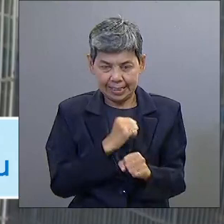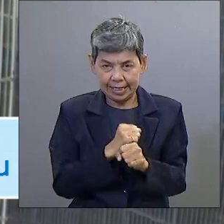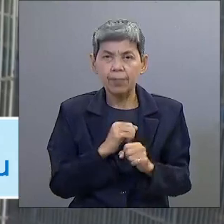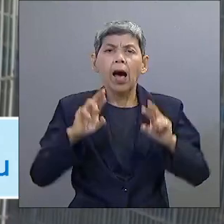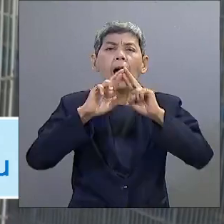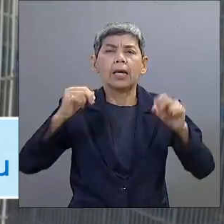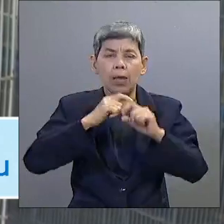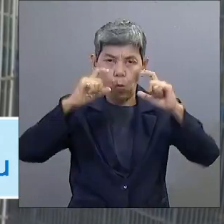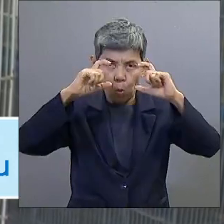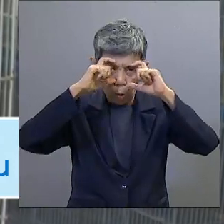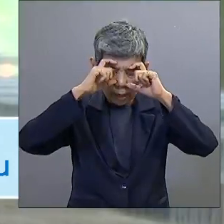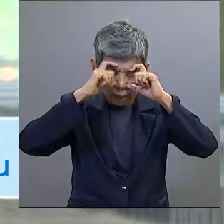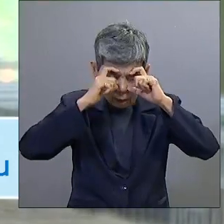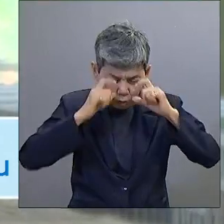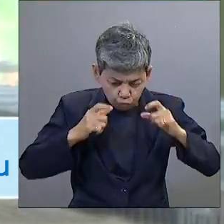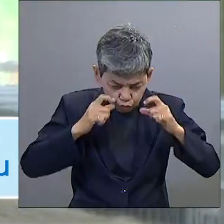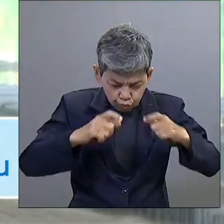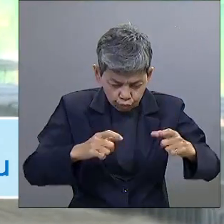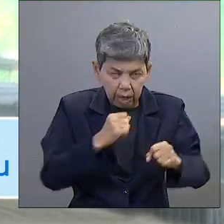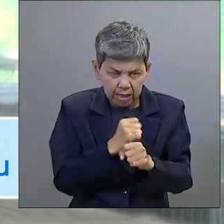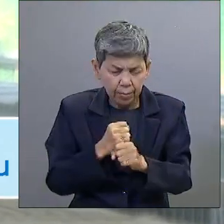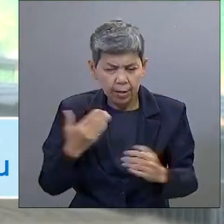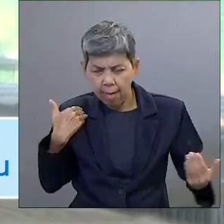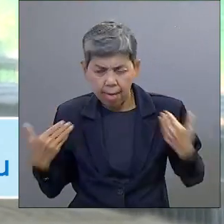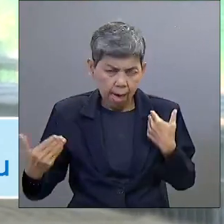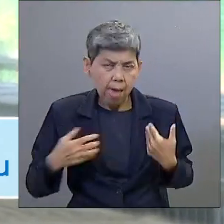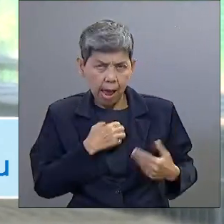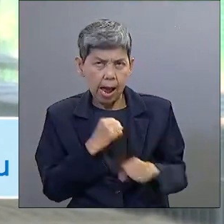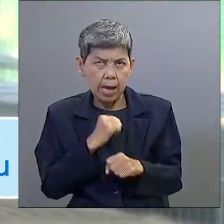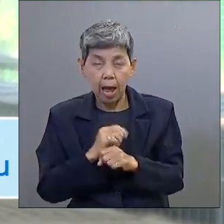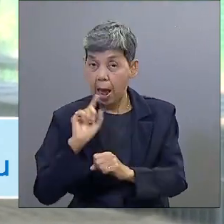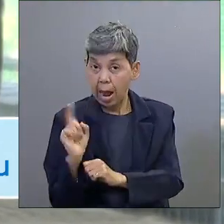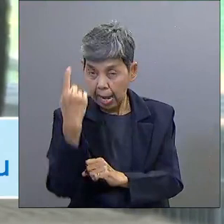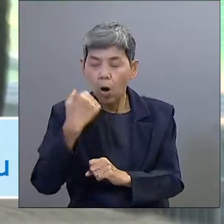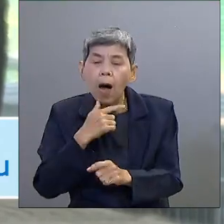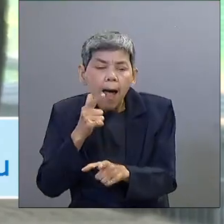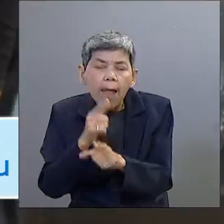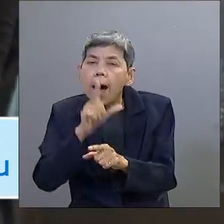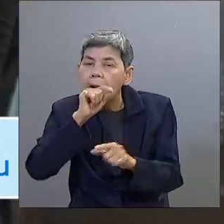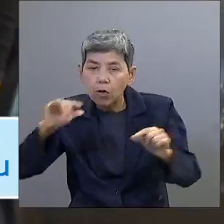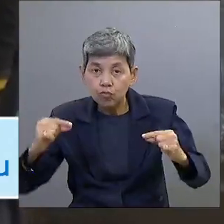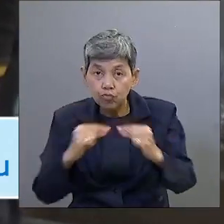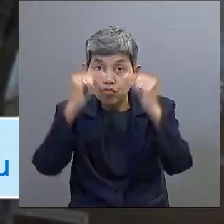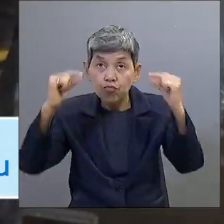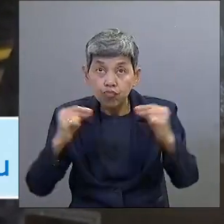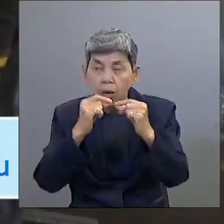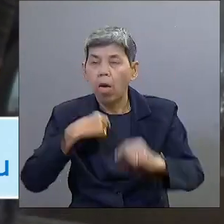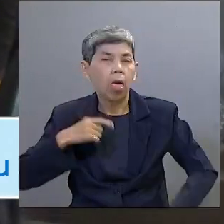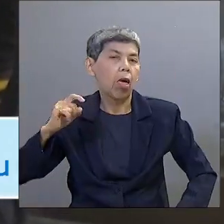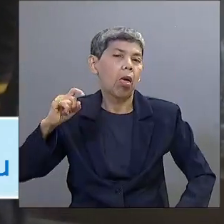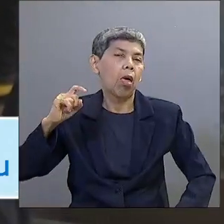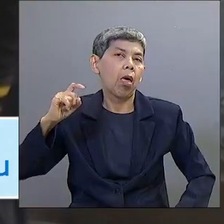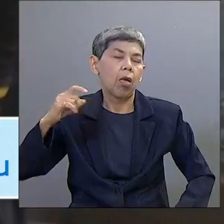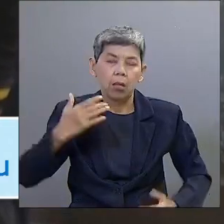ของร้านตัดแว่นอยู่แต่อยากมีรายได้หลายช่องทางตอนแรกลองเลี้ยงไก่ชนแต่ปรากฏไม่ตอบโจทย์